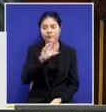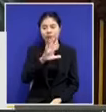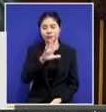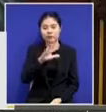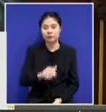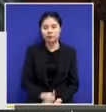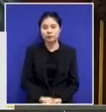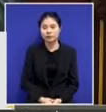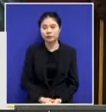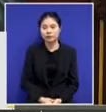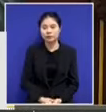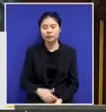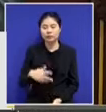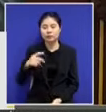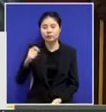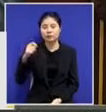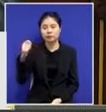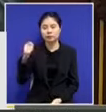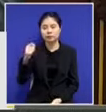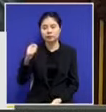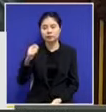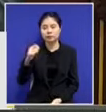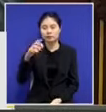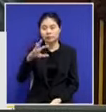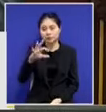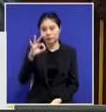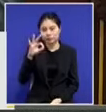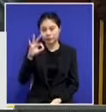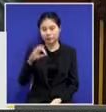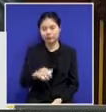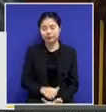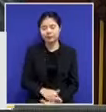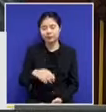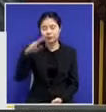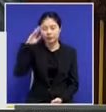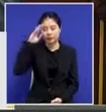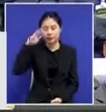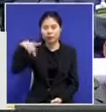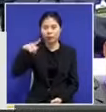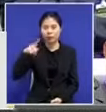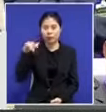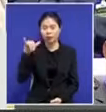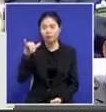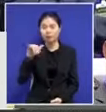235นายธรรมวิทย์โพธิพิพิธ พลเอกประยุทธ์จันทร์โอชาครับ